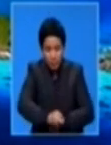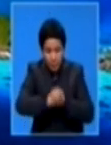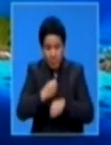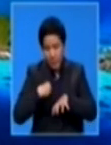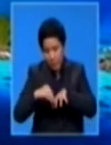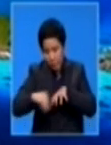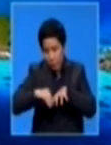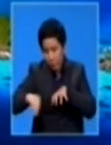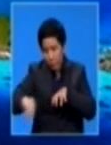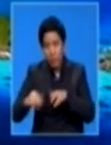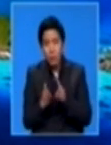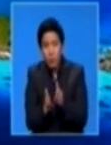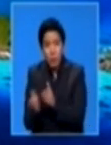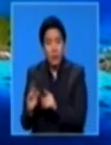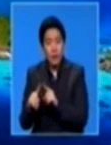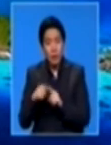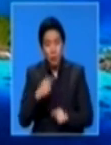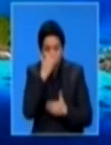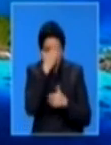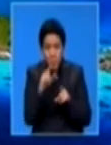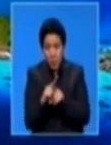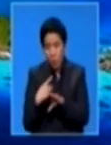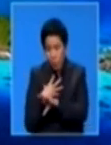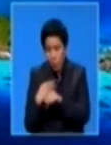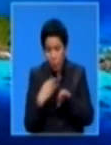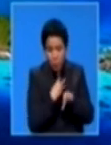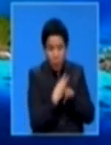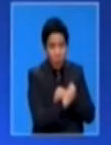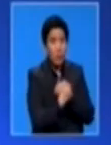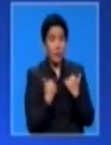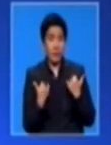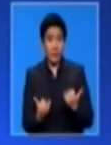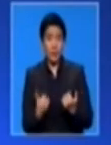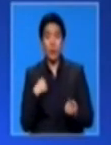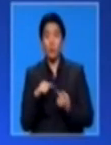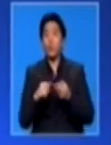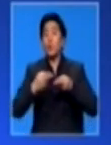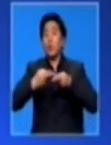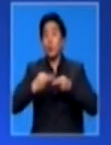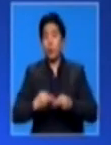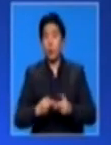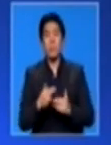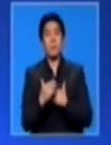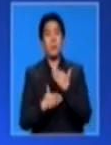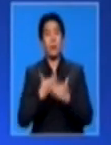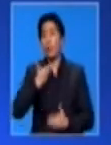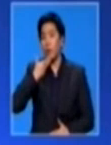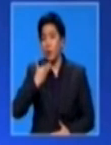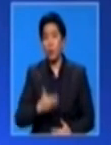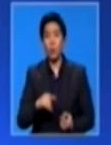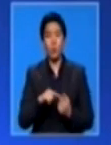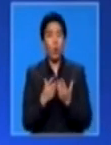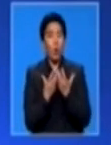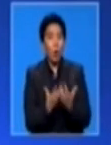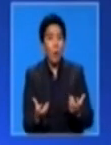ครับที่2ฝ่ายสนใจร่วมกันแลกเปลี่ยนประสบการณ์ซึ่งกันและกันโดยเฉพาะยิ่งความร่วมมือในการพัฒนาอย่างยั่งยืนของทรัพยากรมนุ